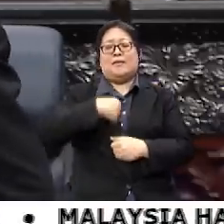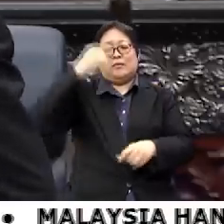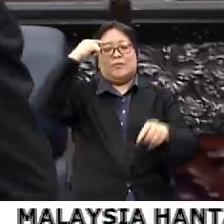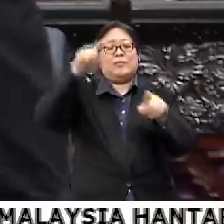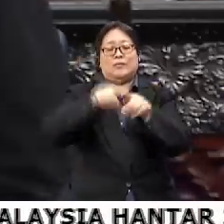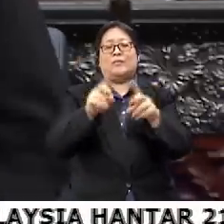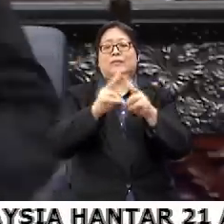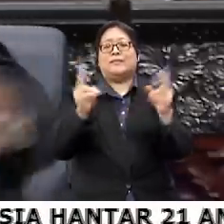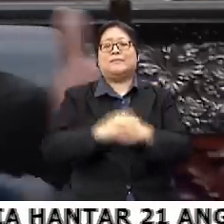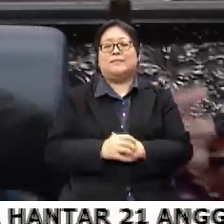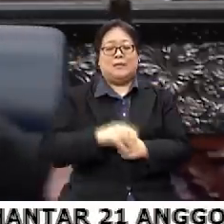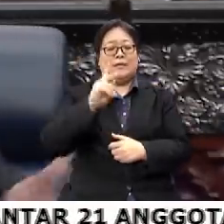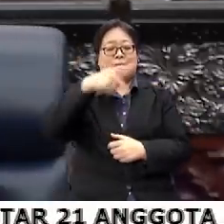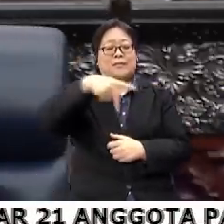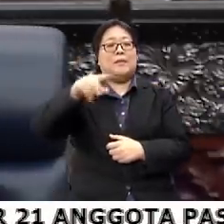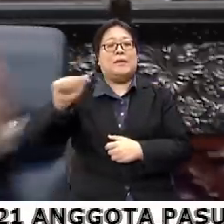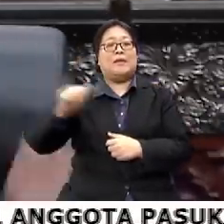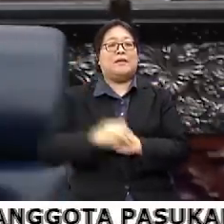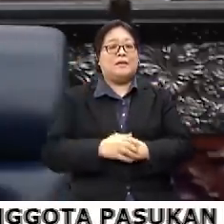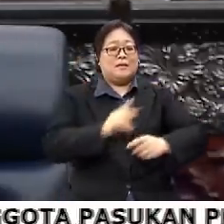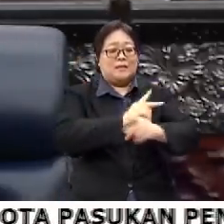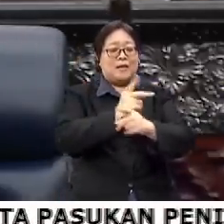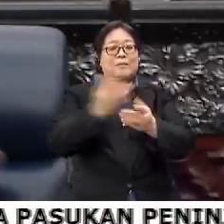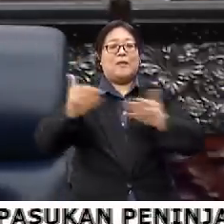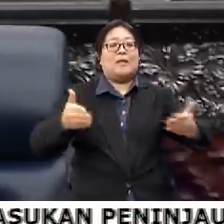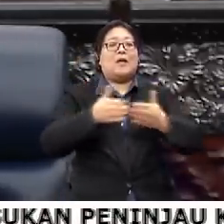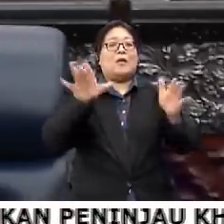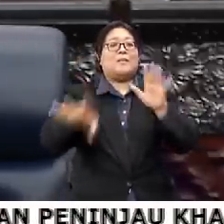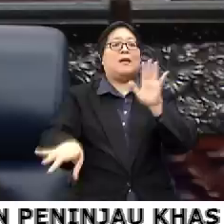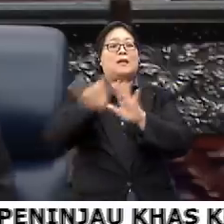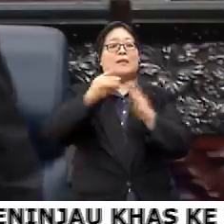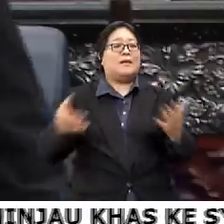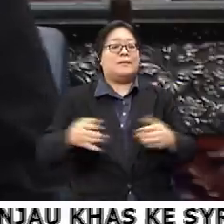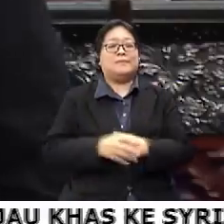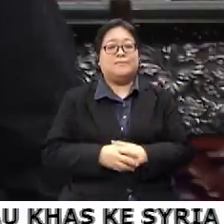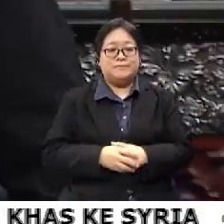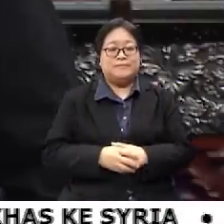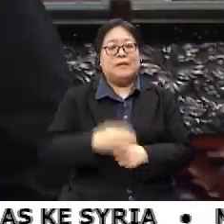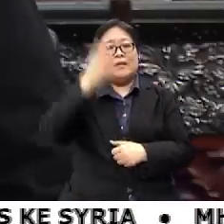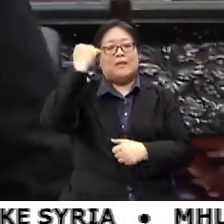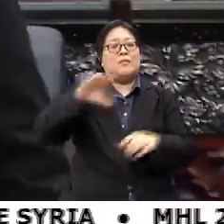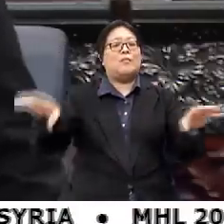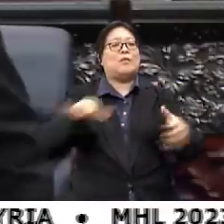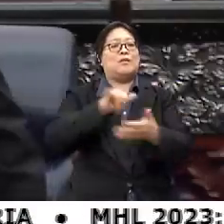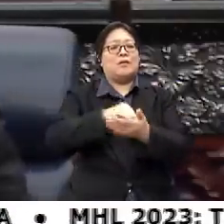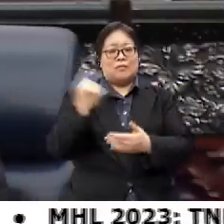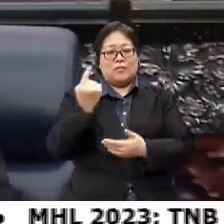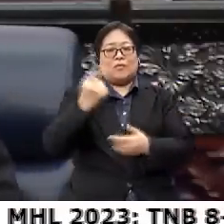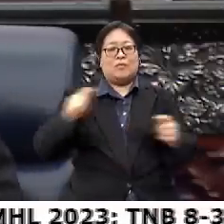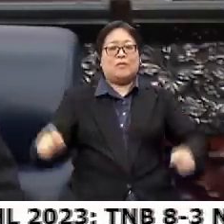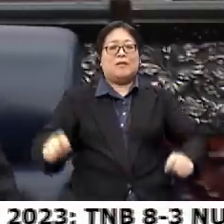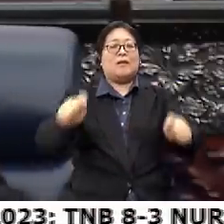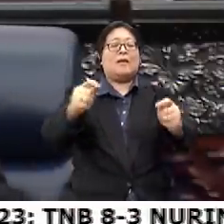sangat. KPPA yang menjaga perkhidmatan awam, pelantikan dan sebagainya. Kenapa dia buat begitu? Ini satu